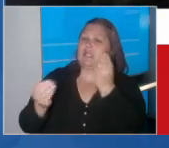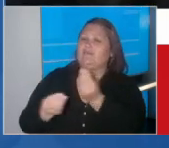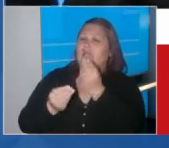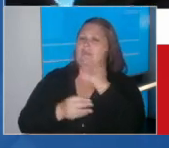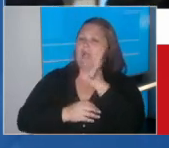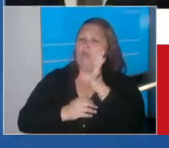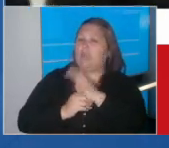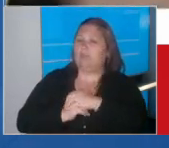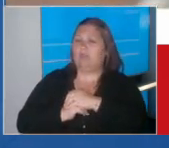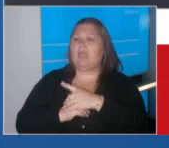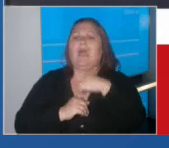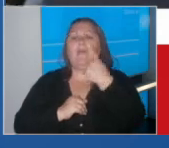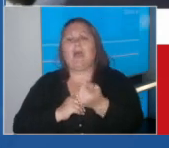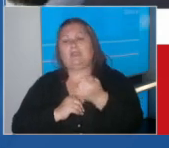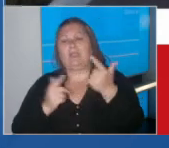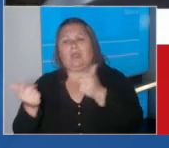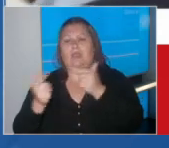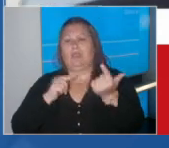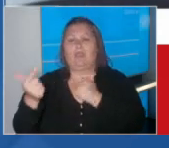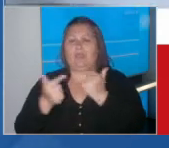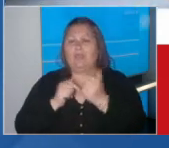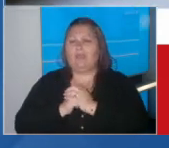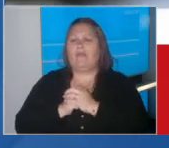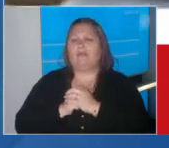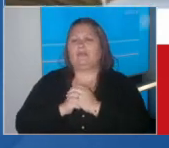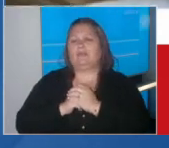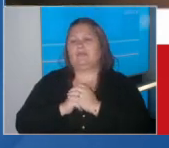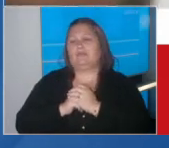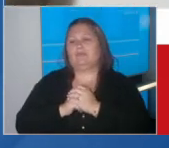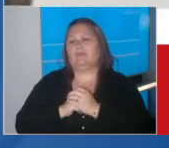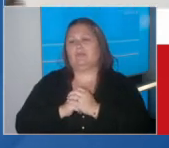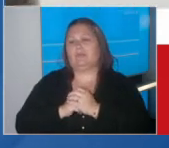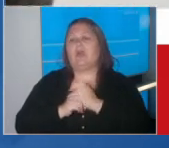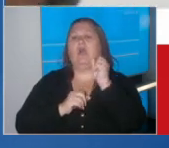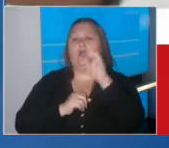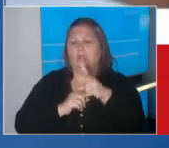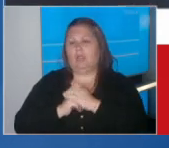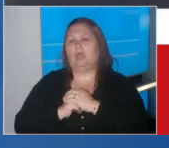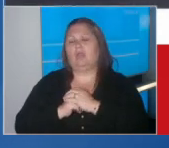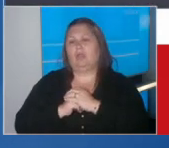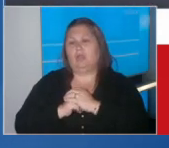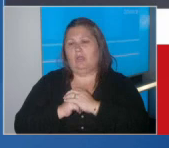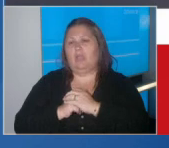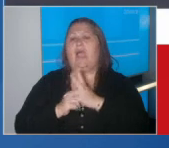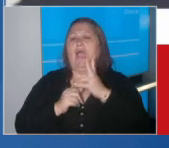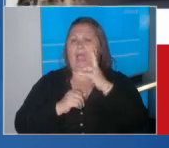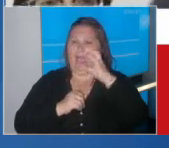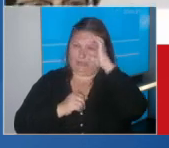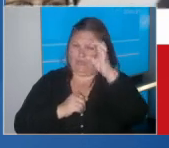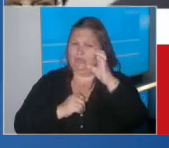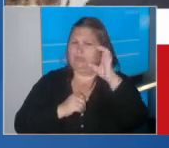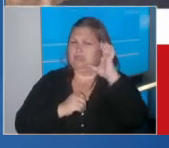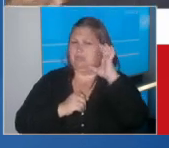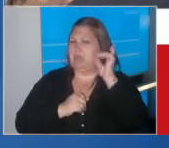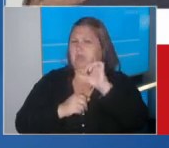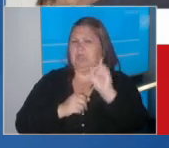הזה, אוקיי, לא, אני הייתי בשקט, חצי שעה הייתי בשקט מרב. אוקיי, הצופים שמו, אני לא צריך